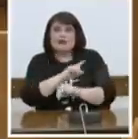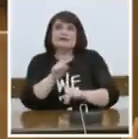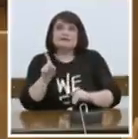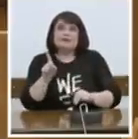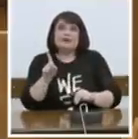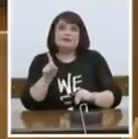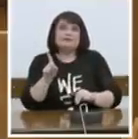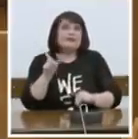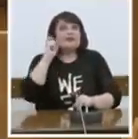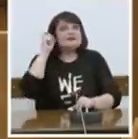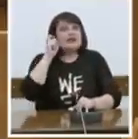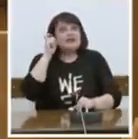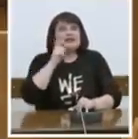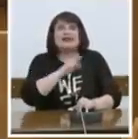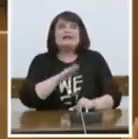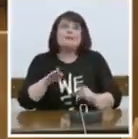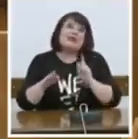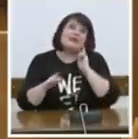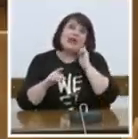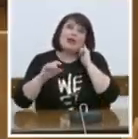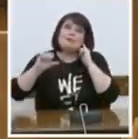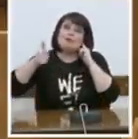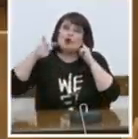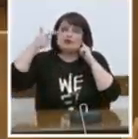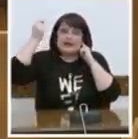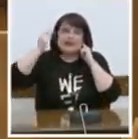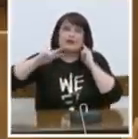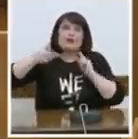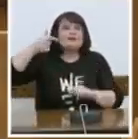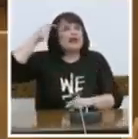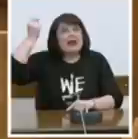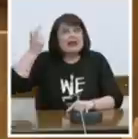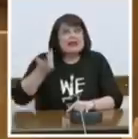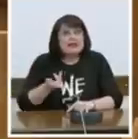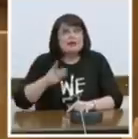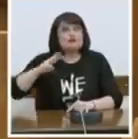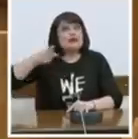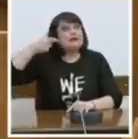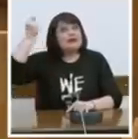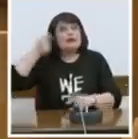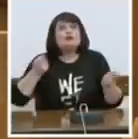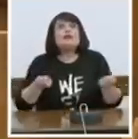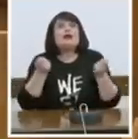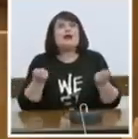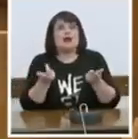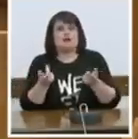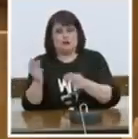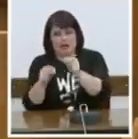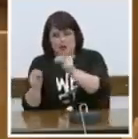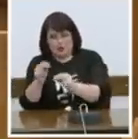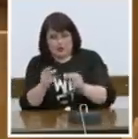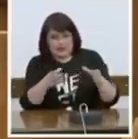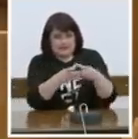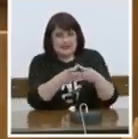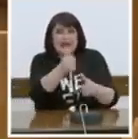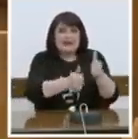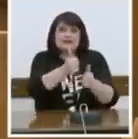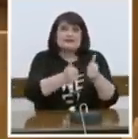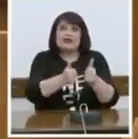παιδιά της πρώτης λυκείου, της δευτέρας λυκείου, της τρίτης λυκείου, που έδιναν